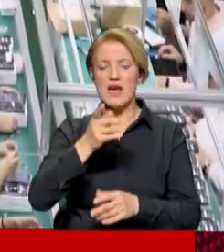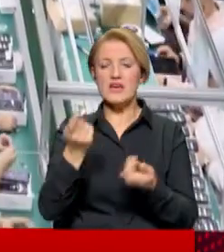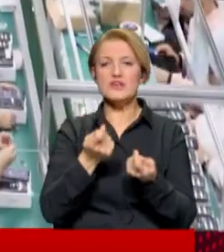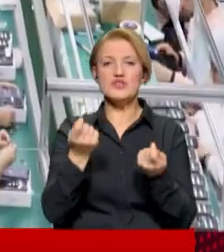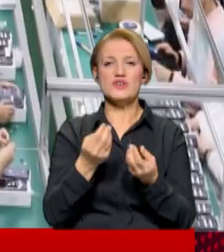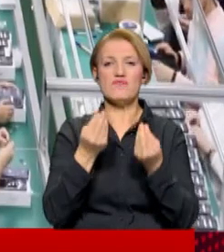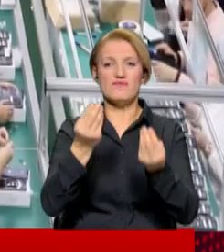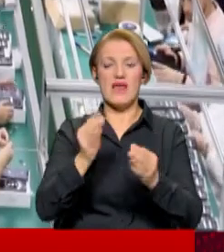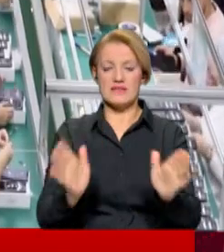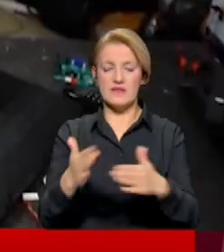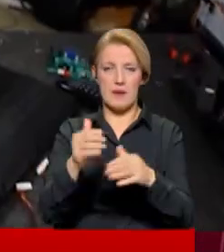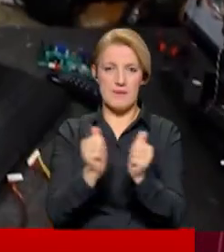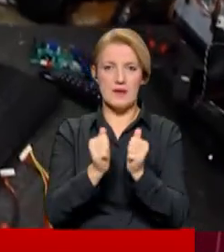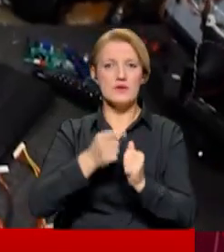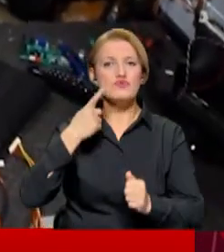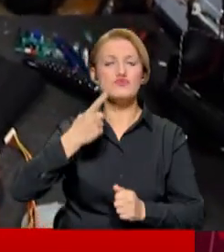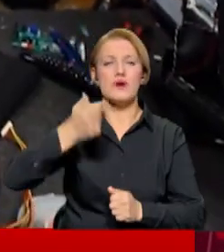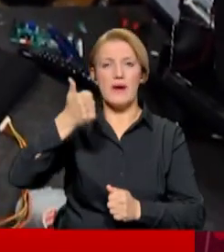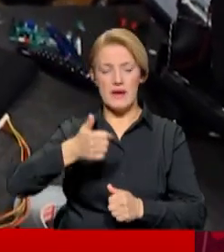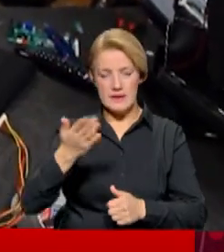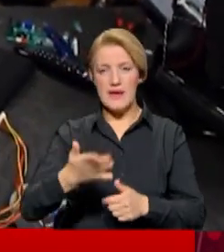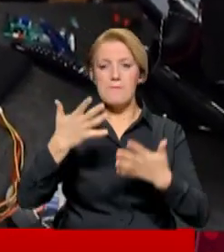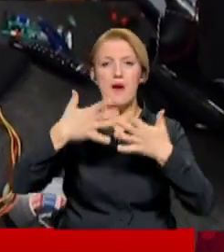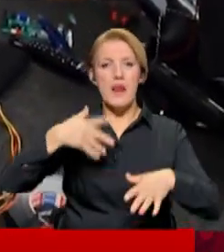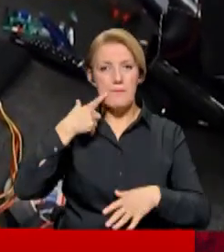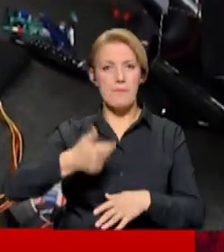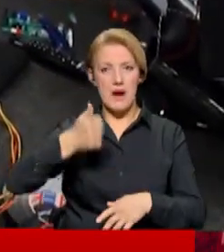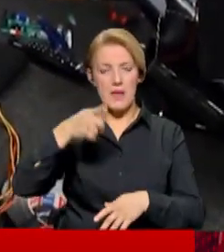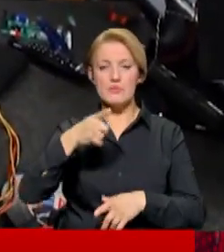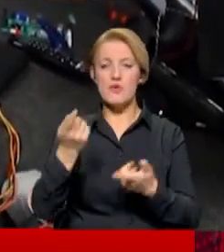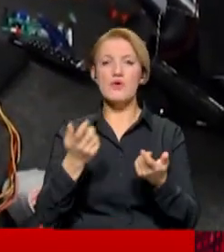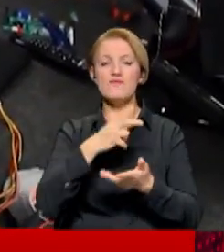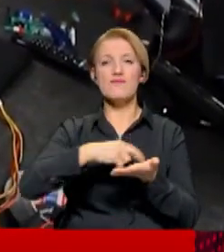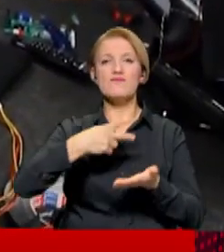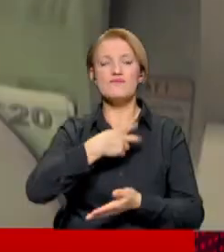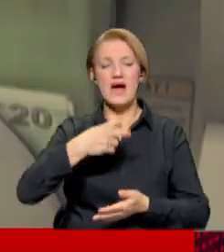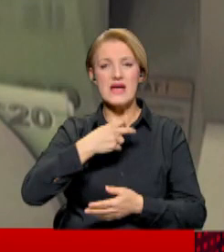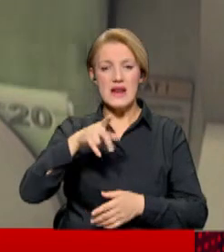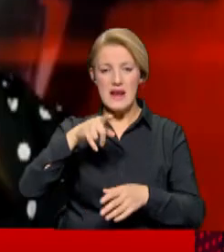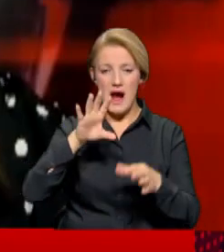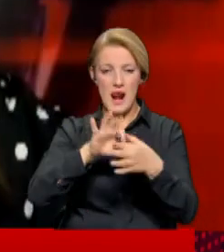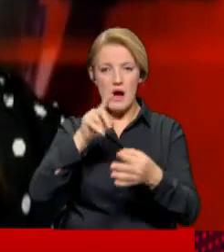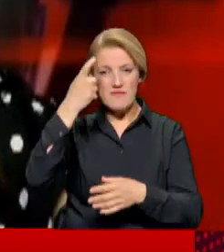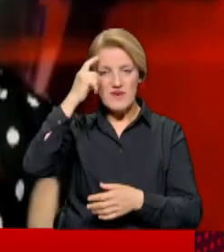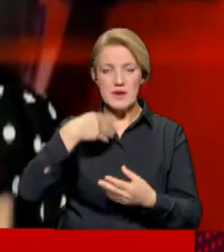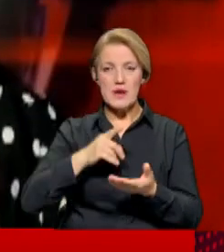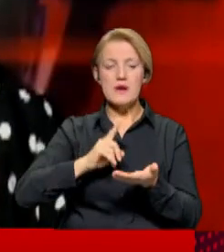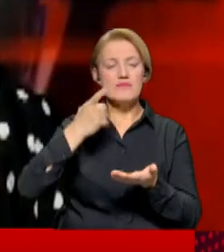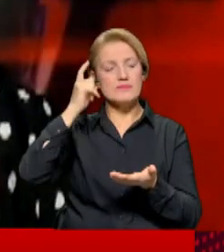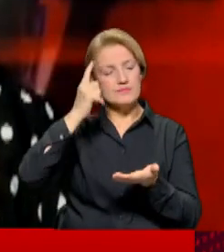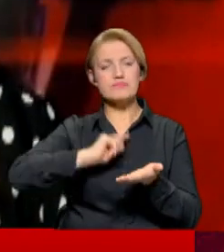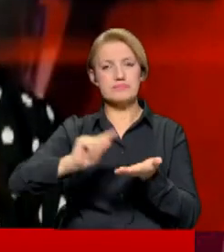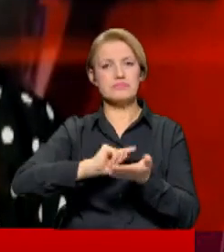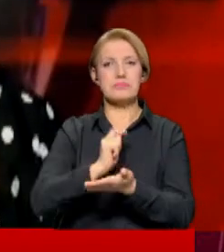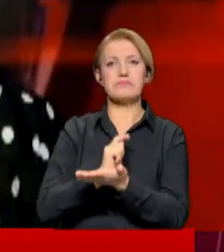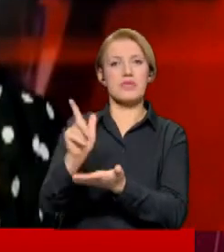sendikalarıyla Birlikte cumhurbaşkanlığıyla çalışma Bakanlığına Maliye Bakanlığına bu vergilerle ilgili görüşlerimizle bildirdik bu mektuba bir cevap geldi